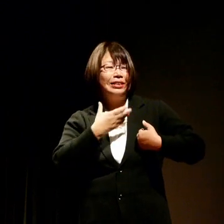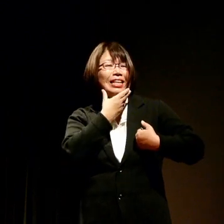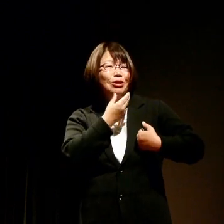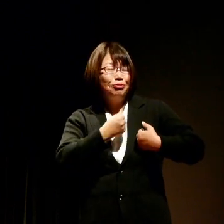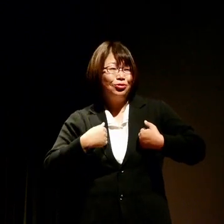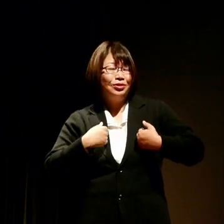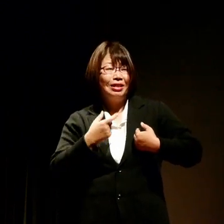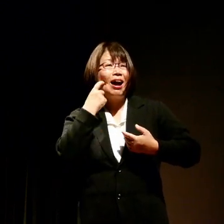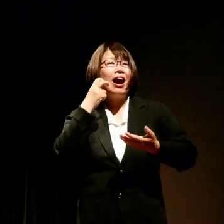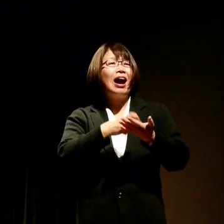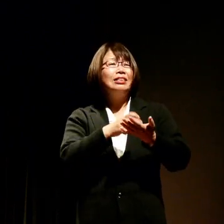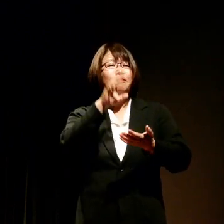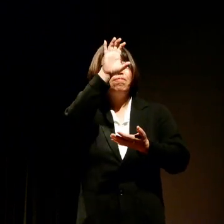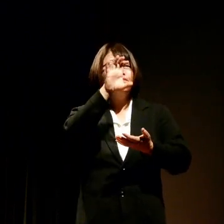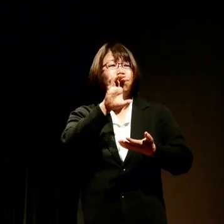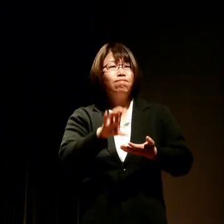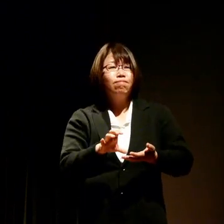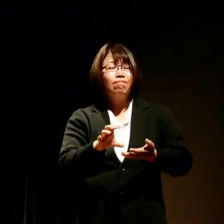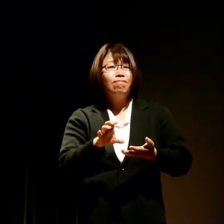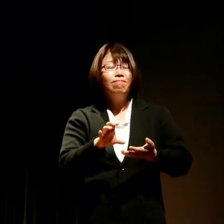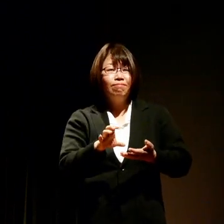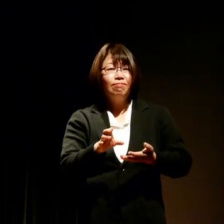漢字に当てはめていくと、橋は